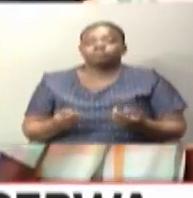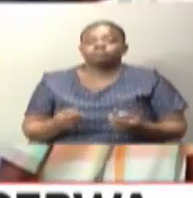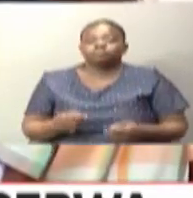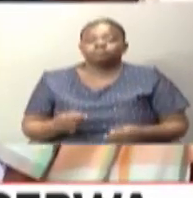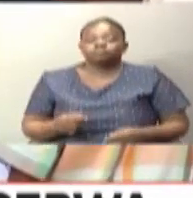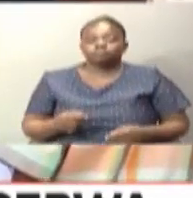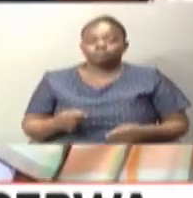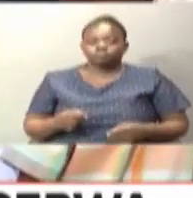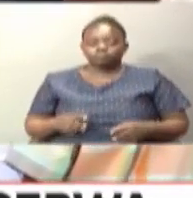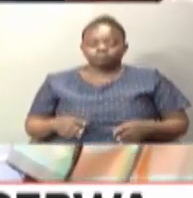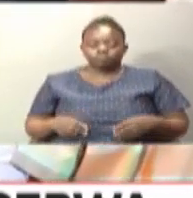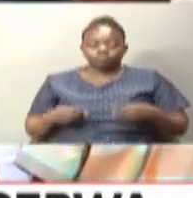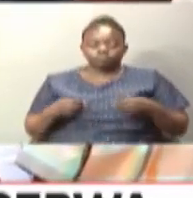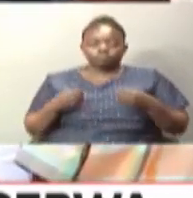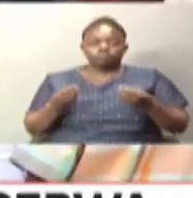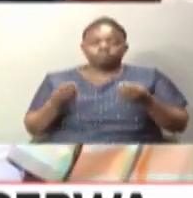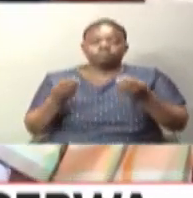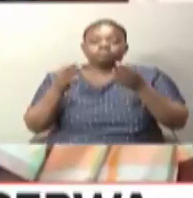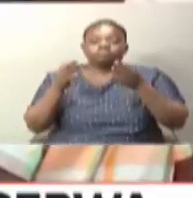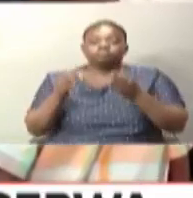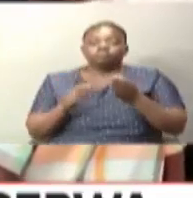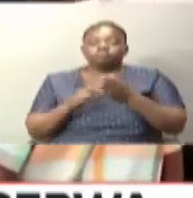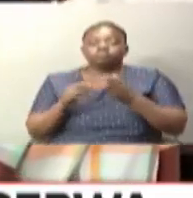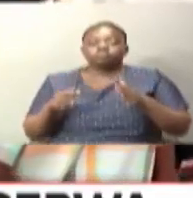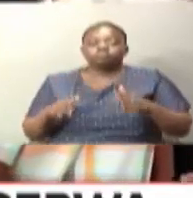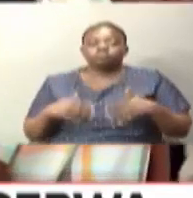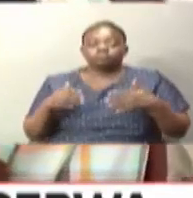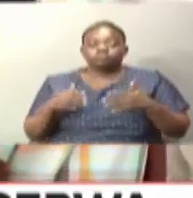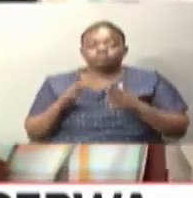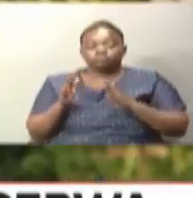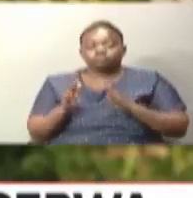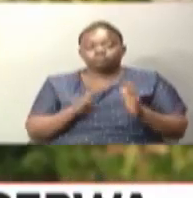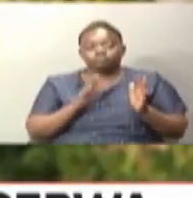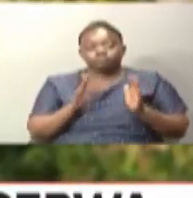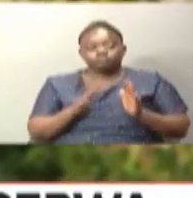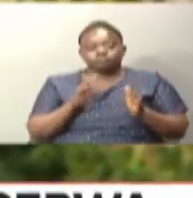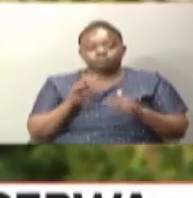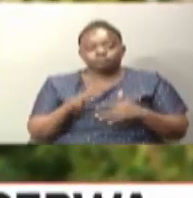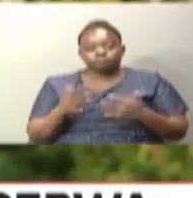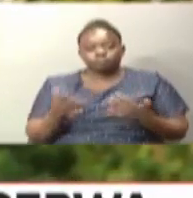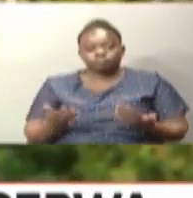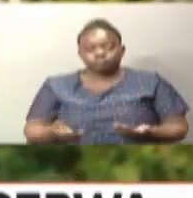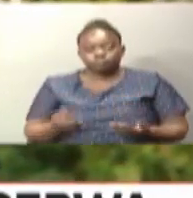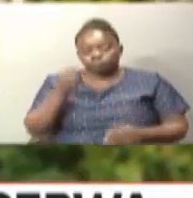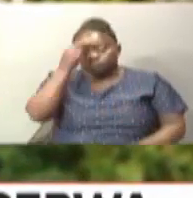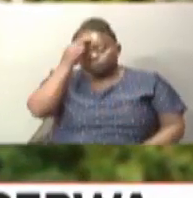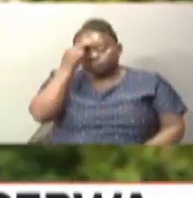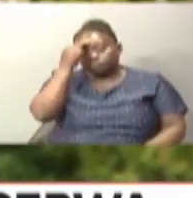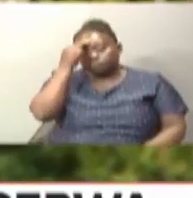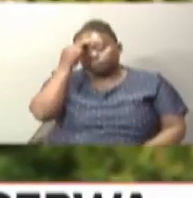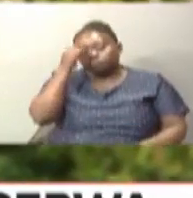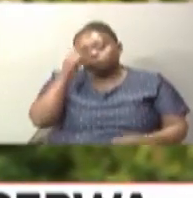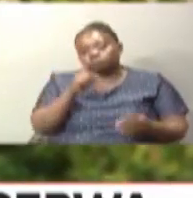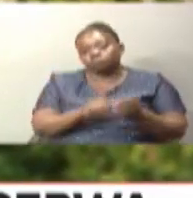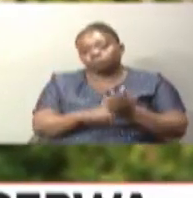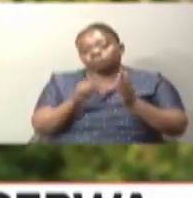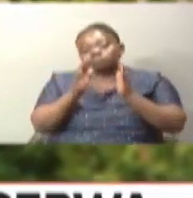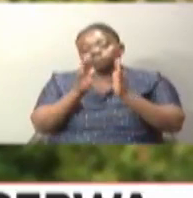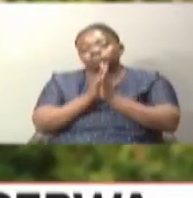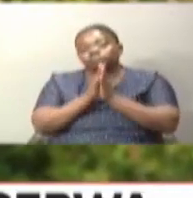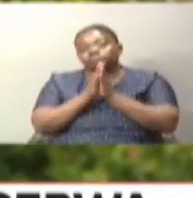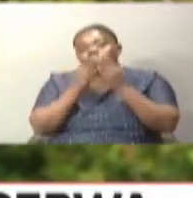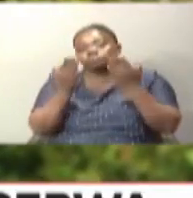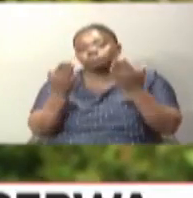okweyimirizaawo. Abaweereddwa ebikozesebwa basanyukidde enteekateeka eno. The learners have received books